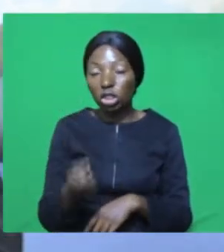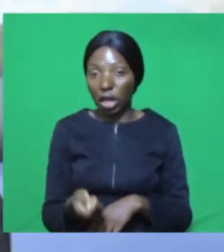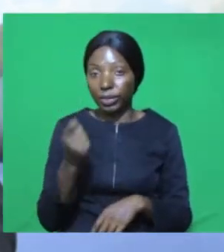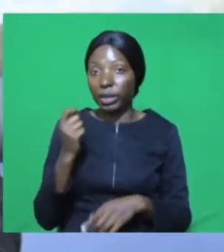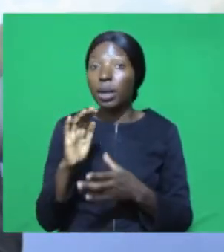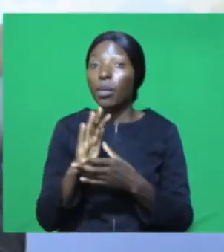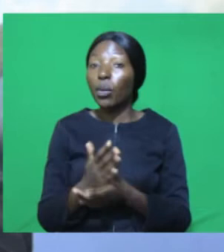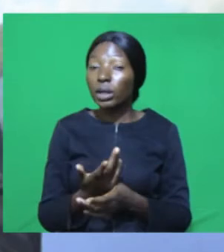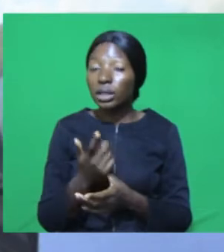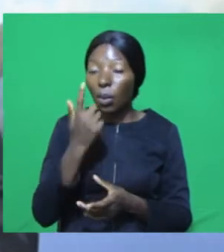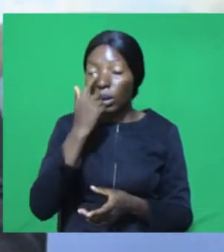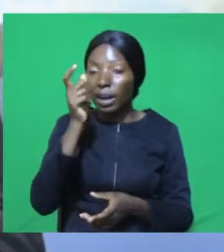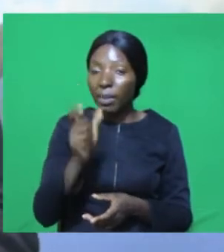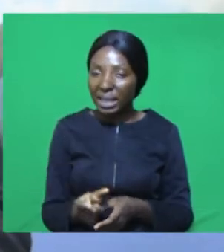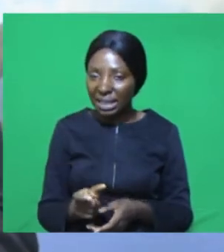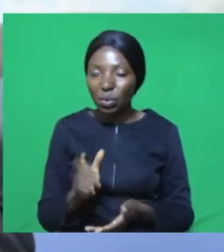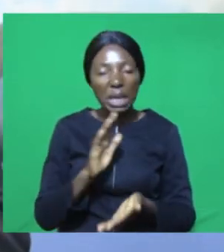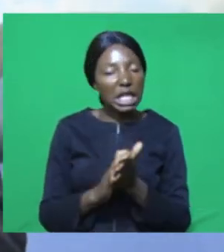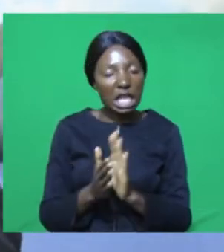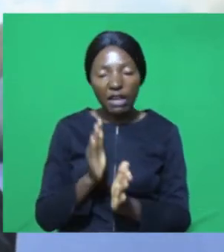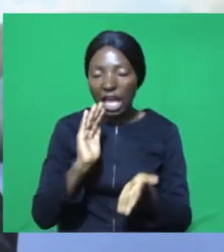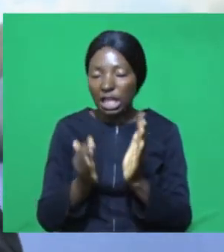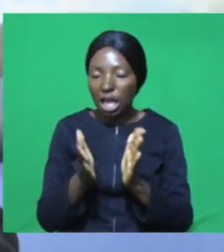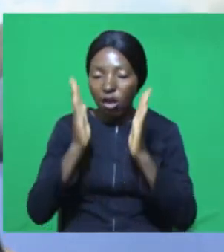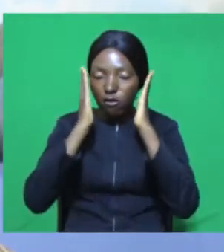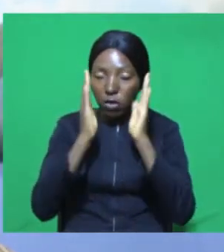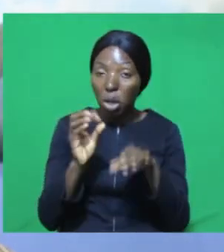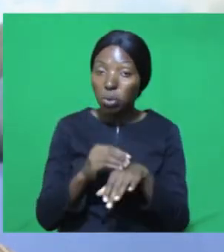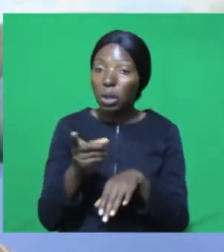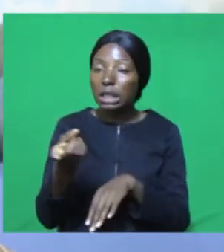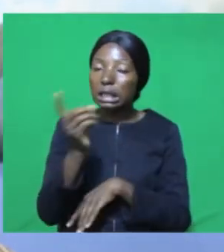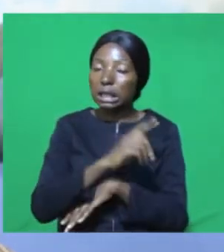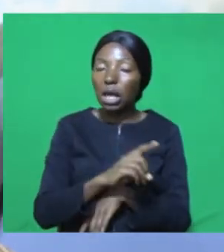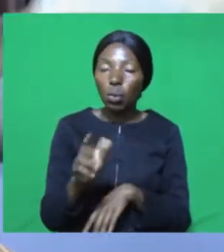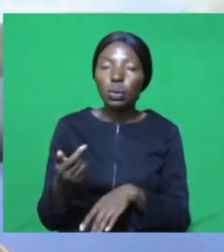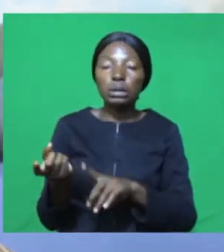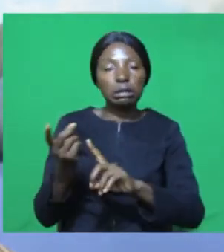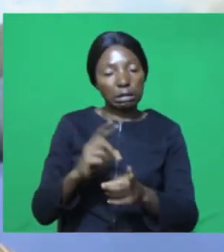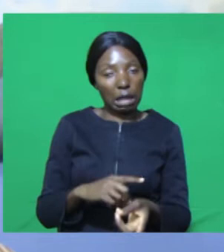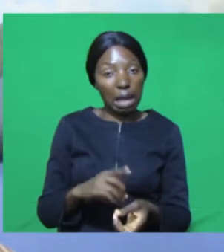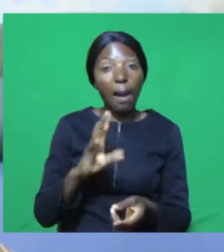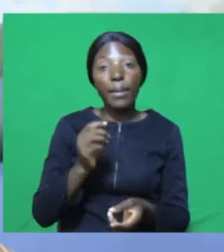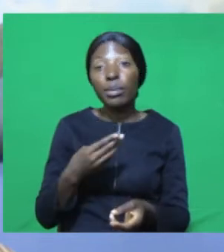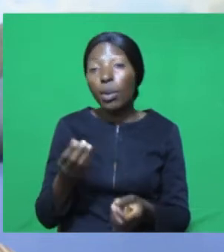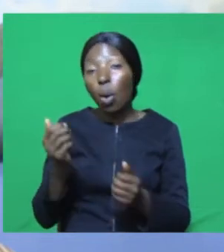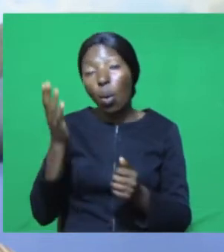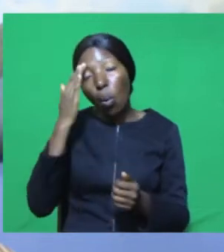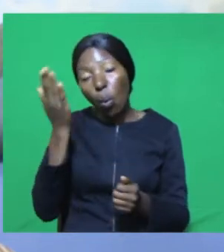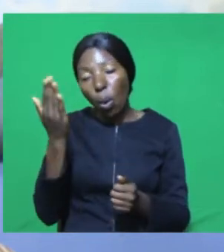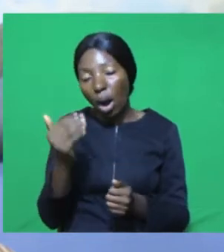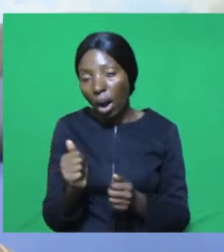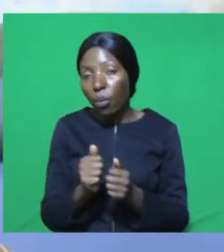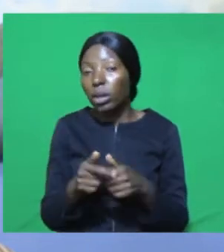Akuti anenge ari bata uyanga aiparadzwa asi vauya nemwero